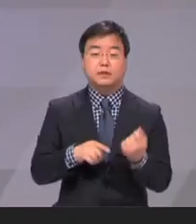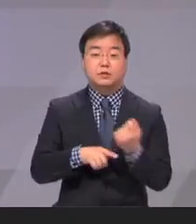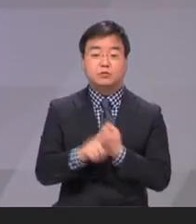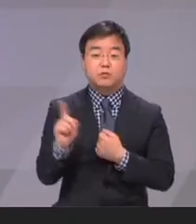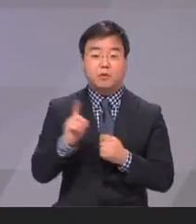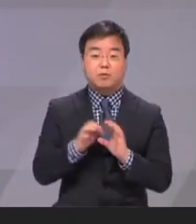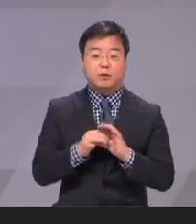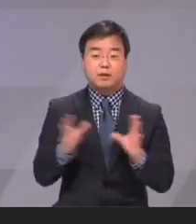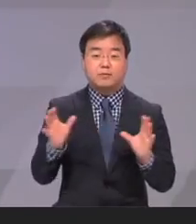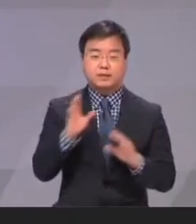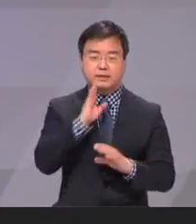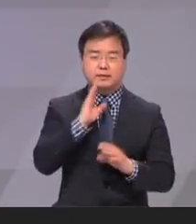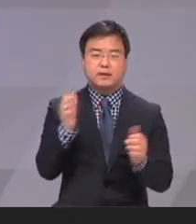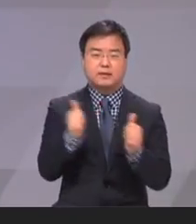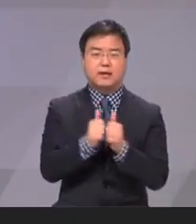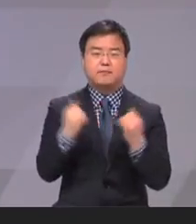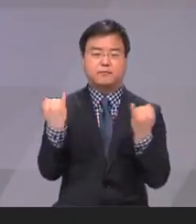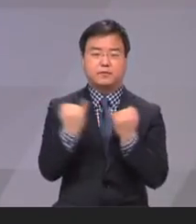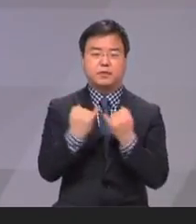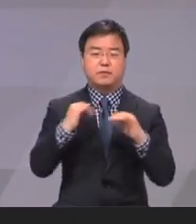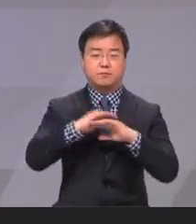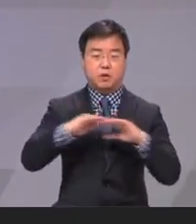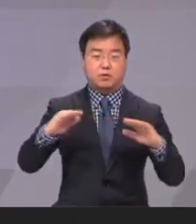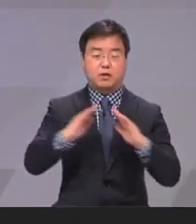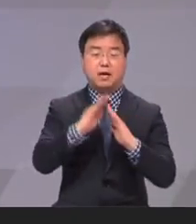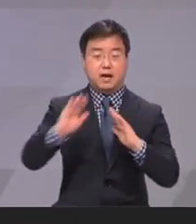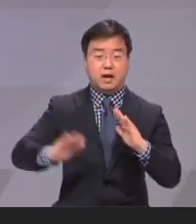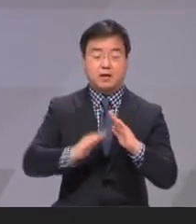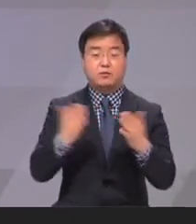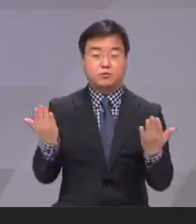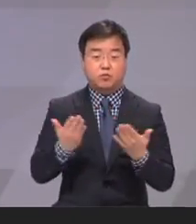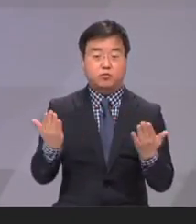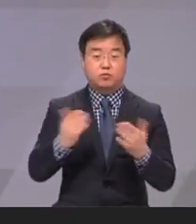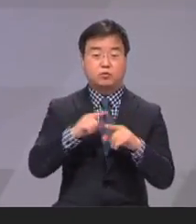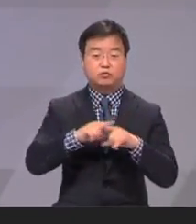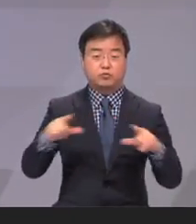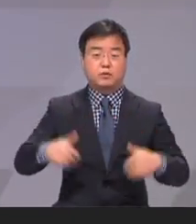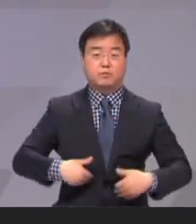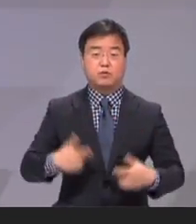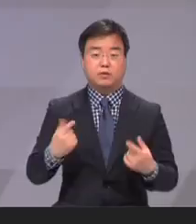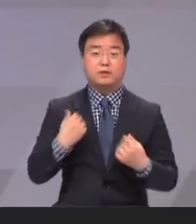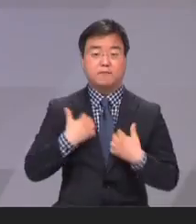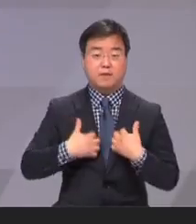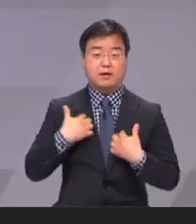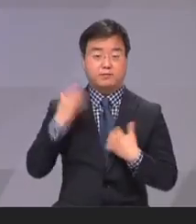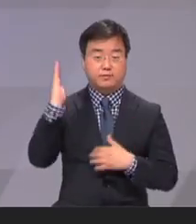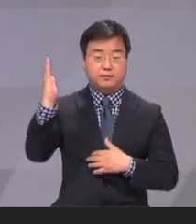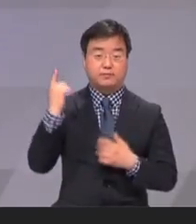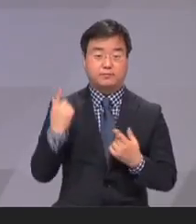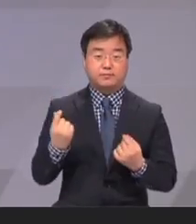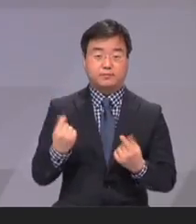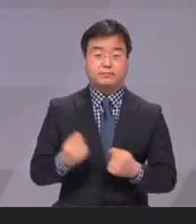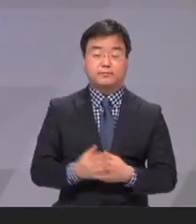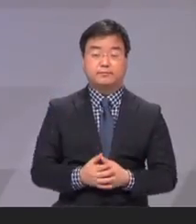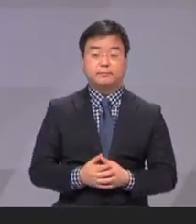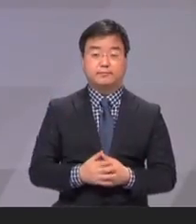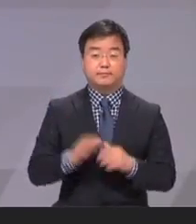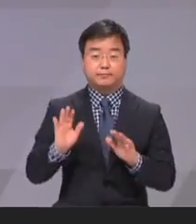어찌됐든 진정한 남녀 평등은 가사 노동의 균등화에서 오는 거 아니겠습니까? 네. 실로 반가운 얘기가 아니었었습니다.